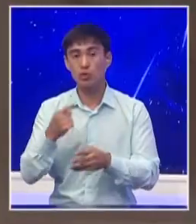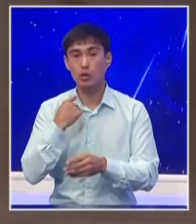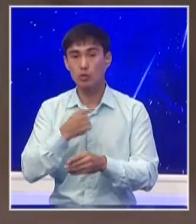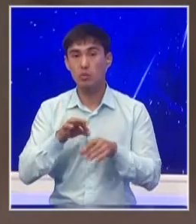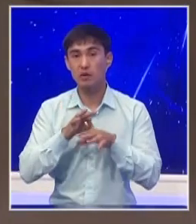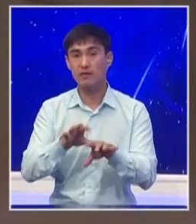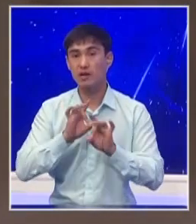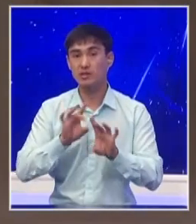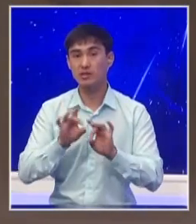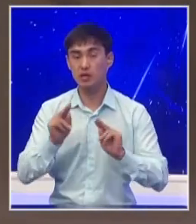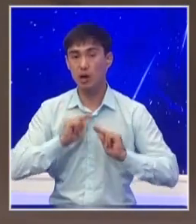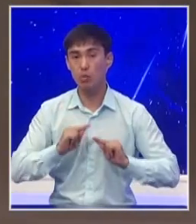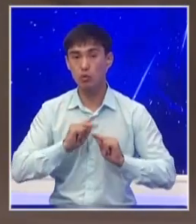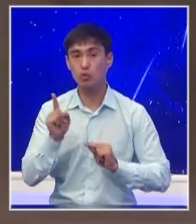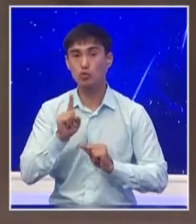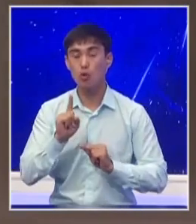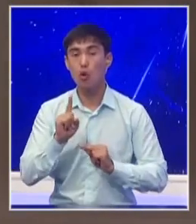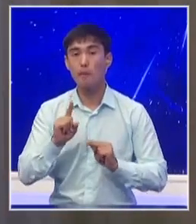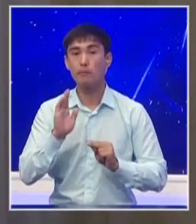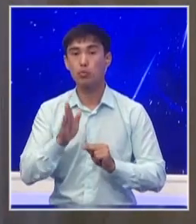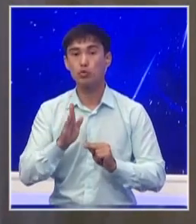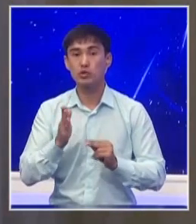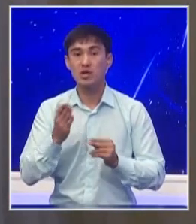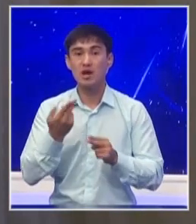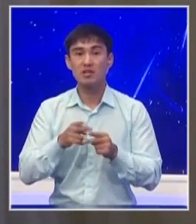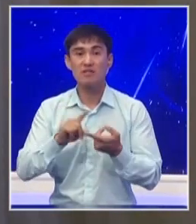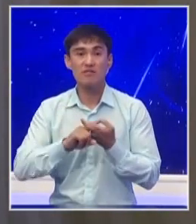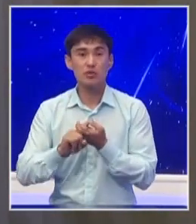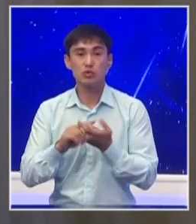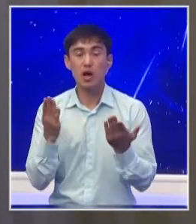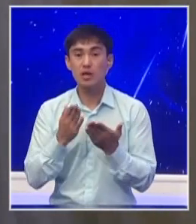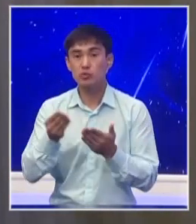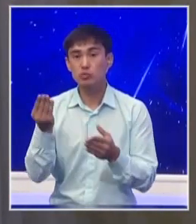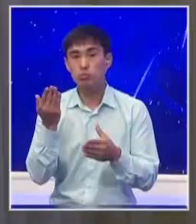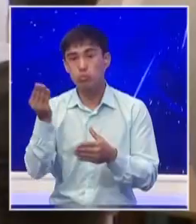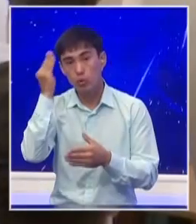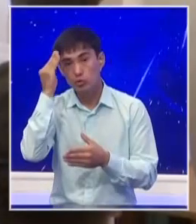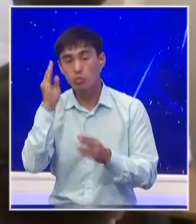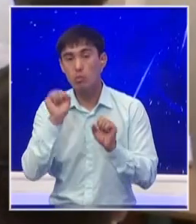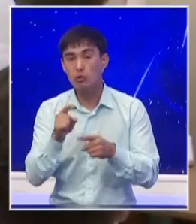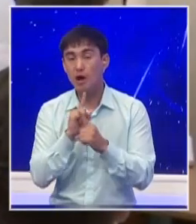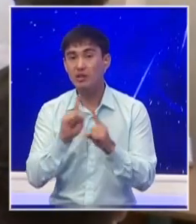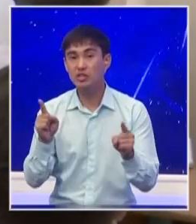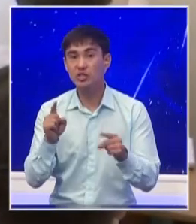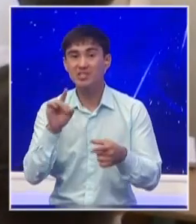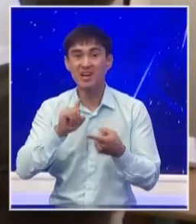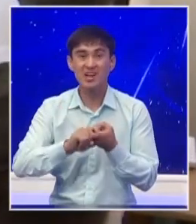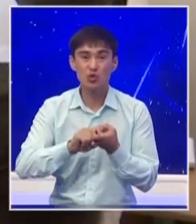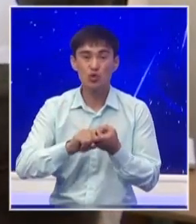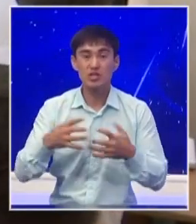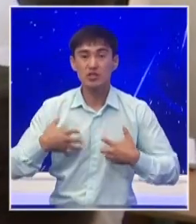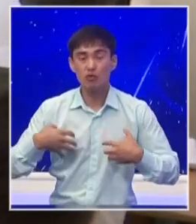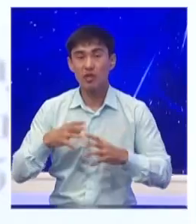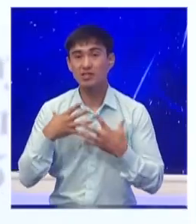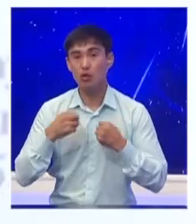с ребятами разъяснительную работу о том, что представляет собой этот вирус, каким способом можно отличить зараженное животное животное от здорового